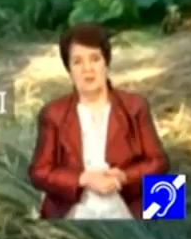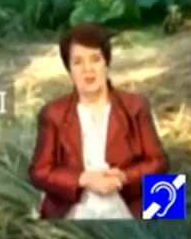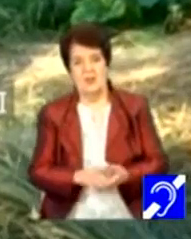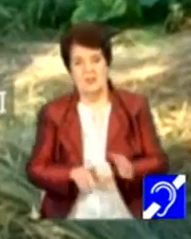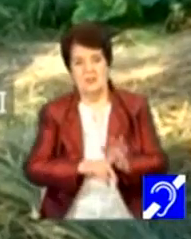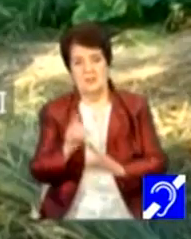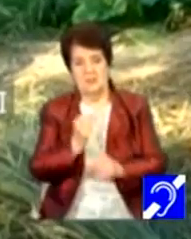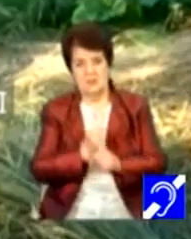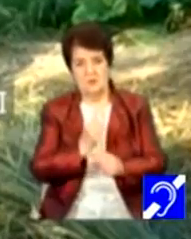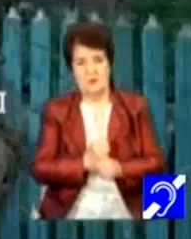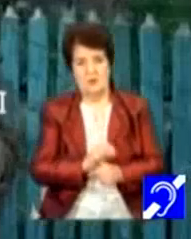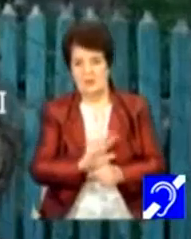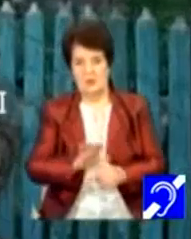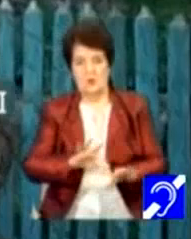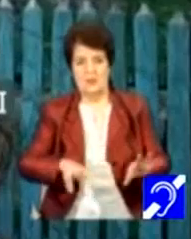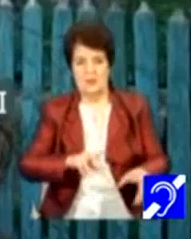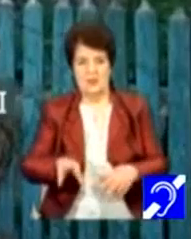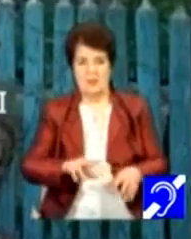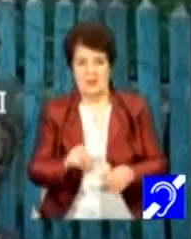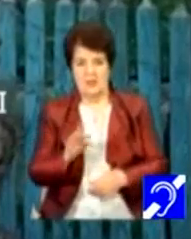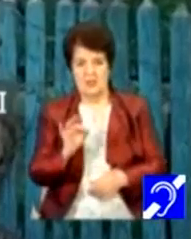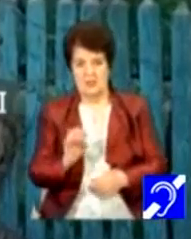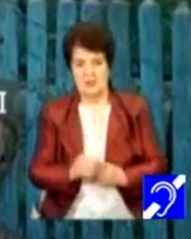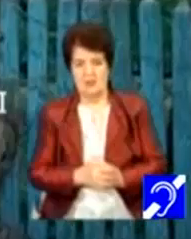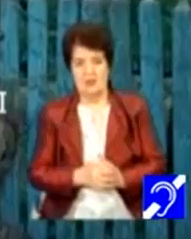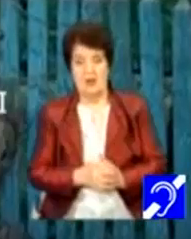s-apuși de treabă, dar nu de tălcării. Eu